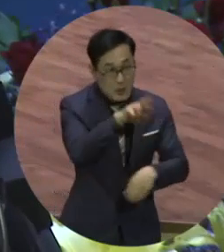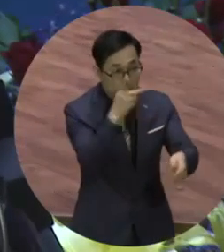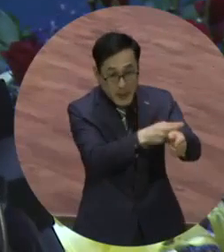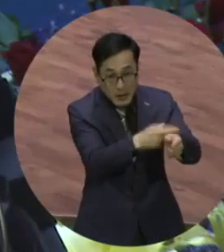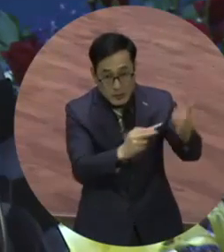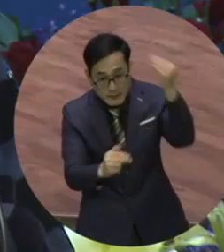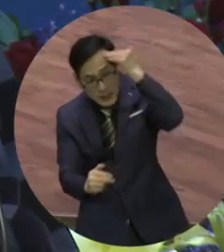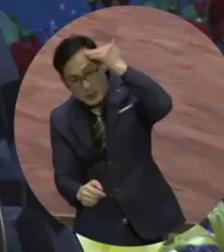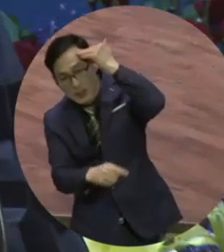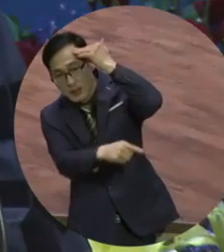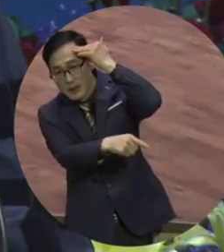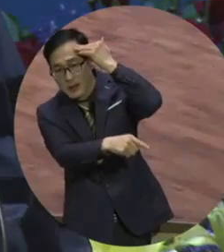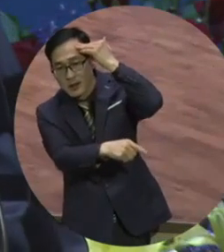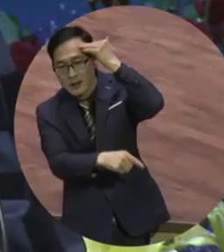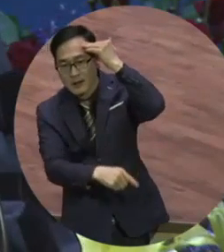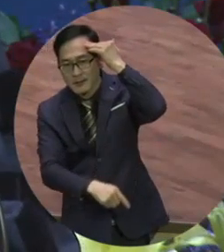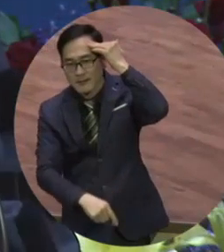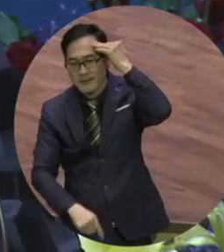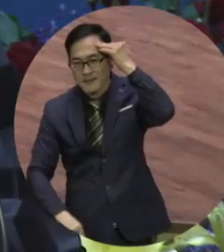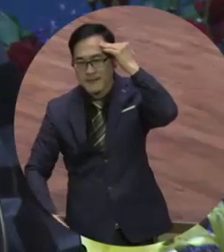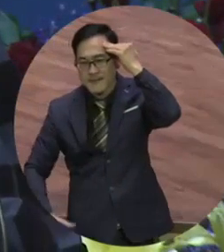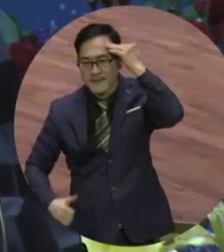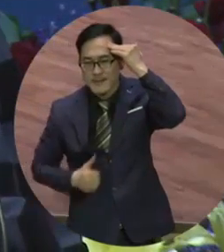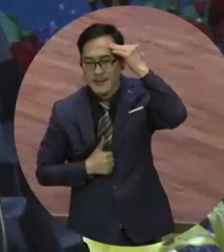바울 한 사람 때문에.